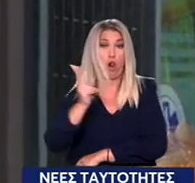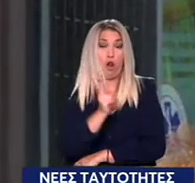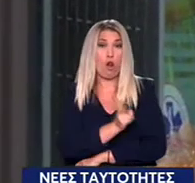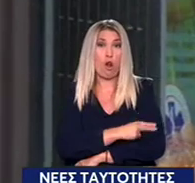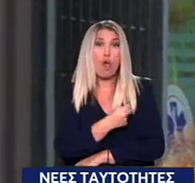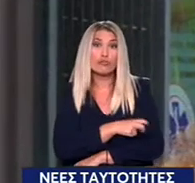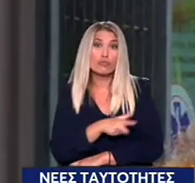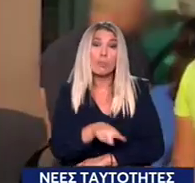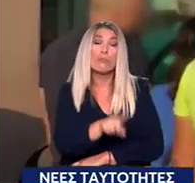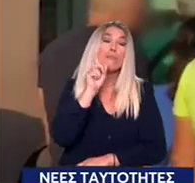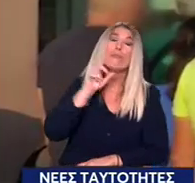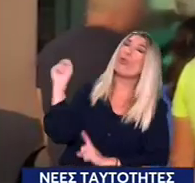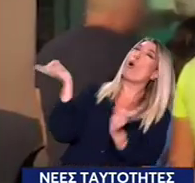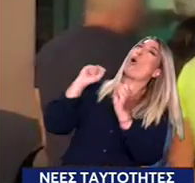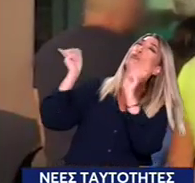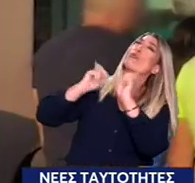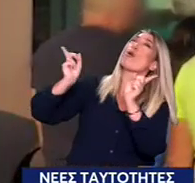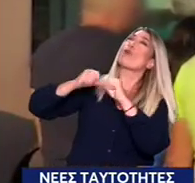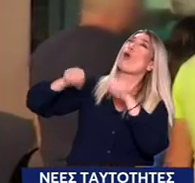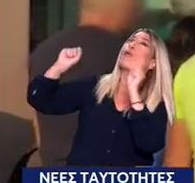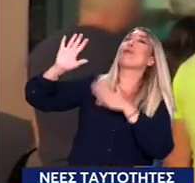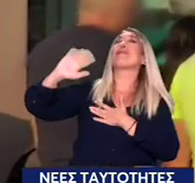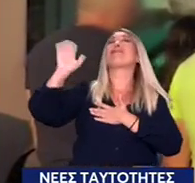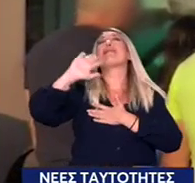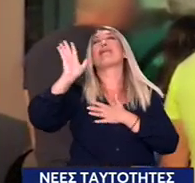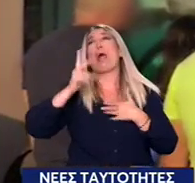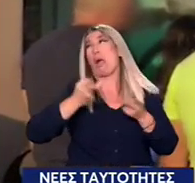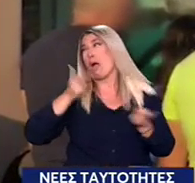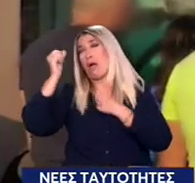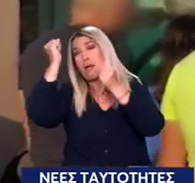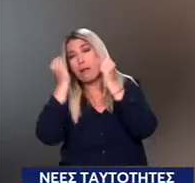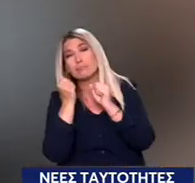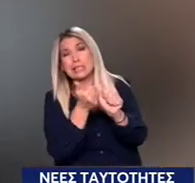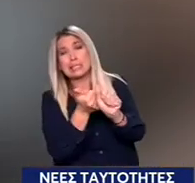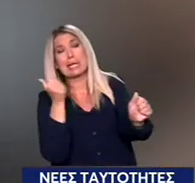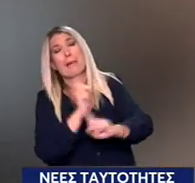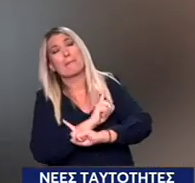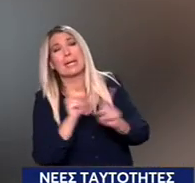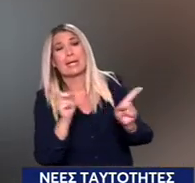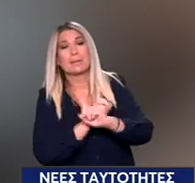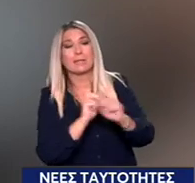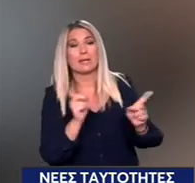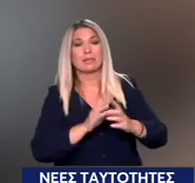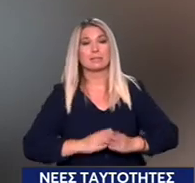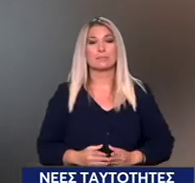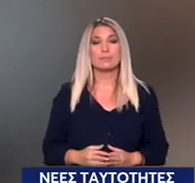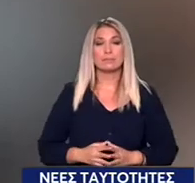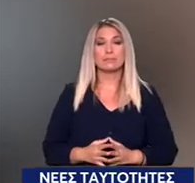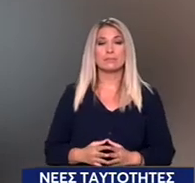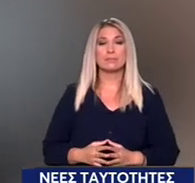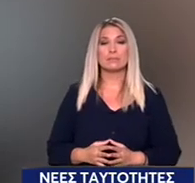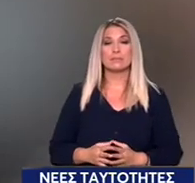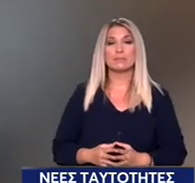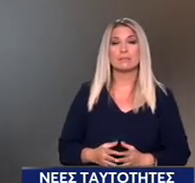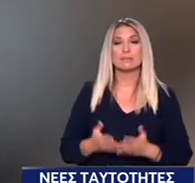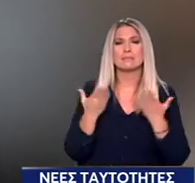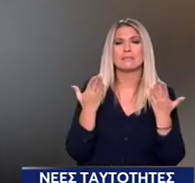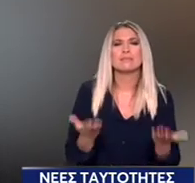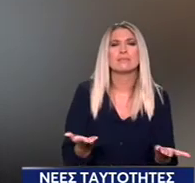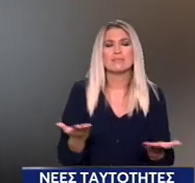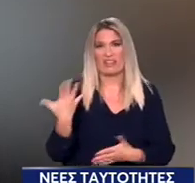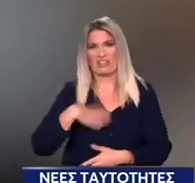πλησιέστερο νοσοκομείο, η ίδια αρνήθηκε για να μην χάσει, όπως τους είπε, τη σειρά της. Ήρθε η ώρα να διαλέξετε. Ή το Σατανά